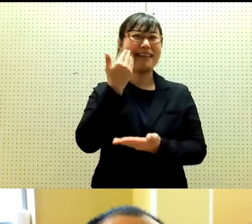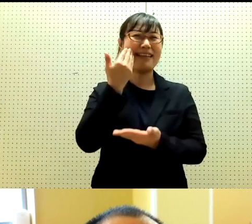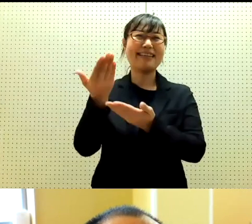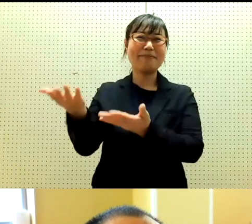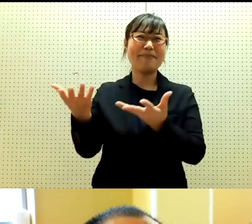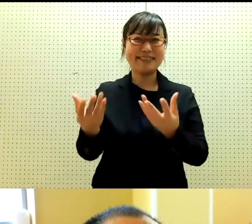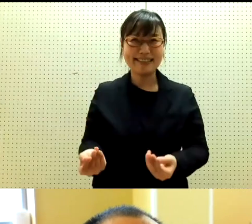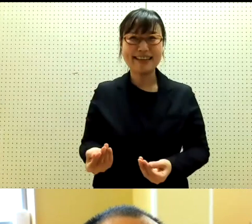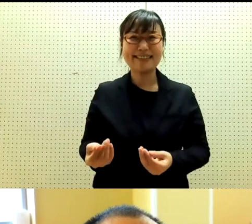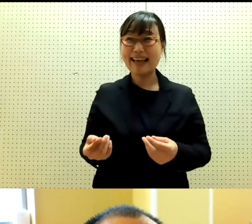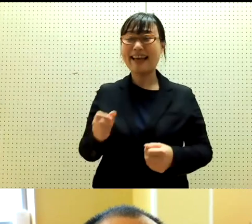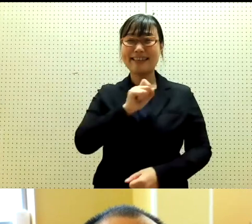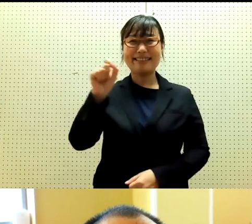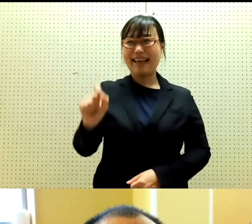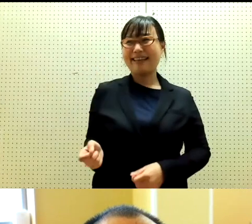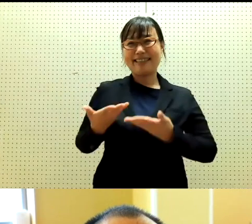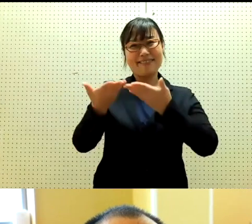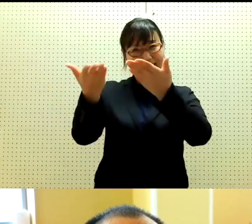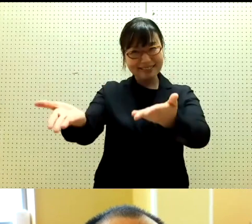返しします。